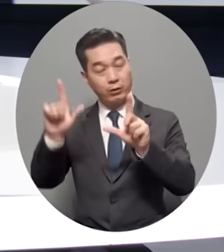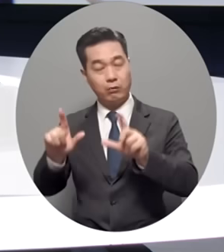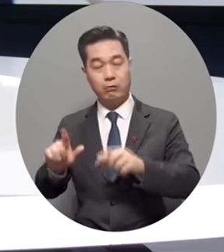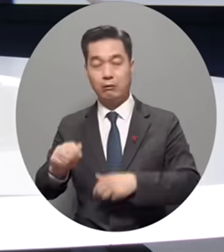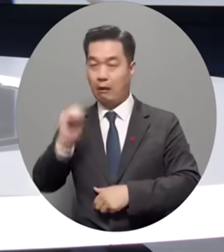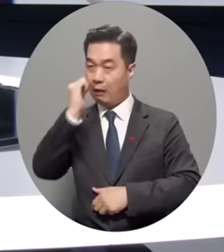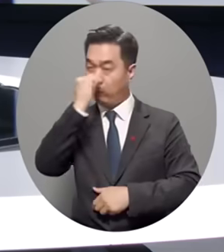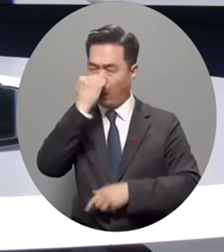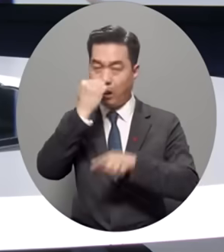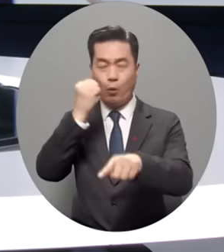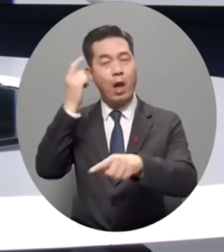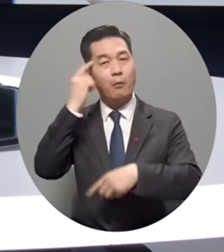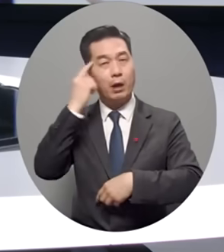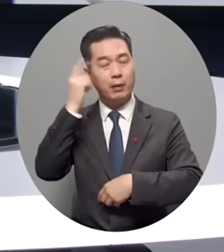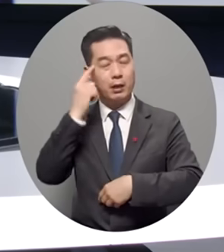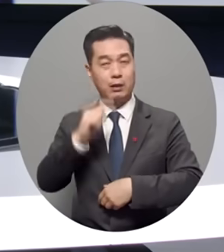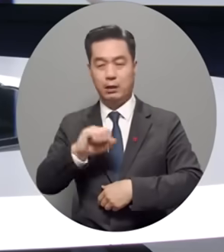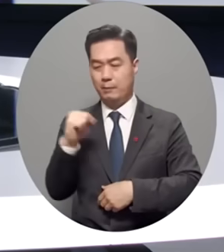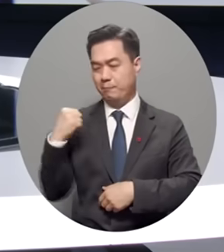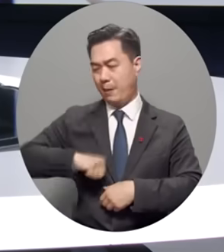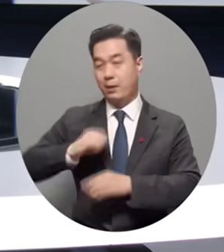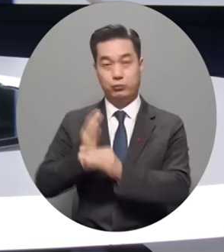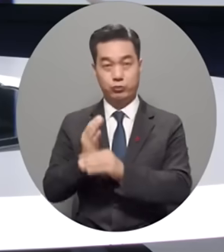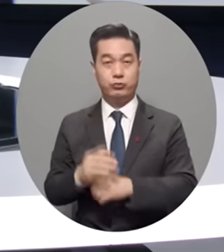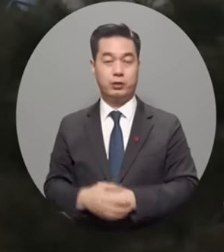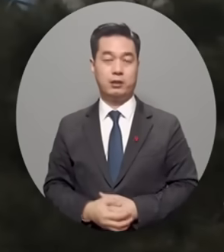있습니다. 조희명 기자가 취재했습니다.